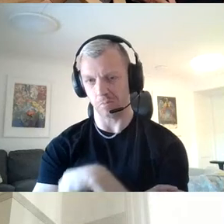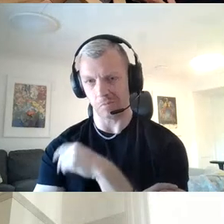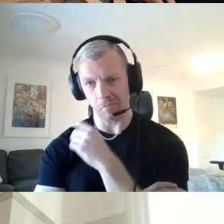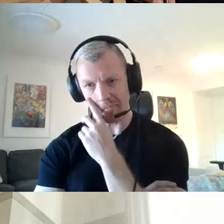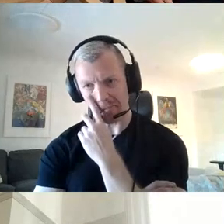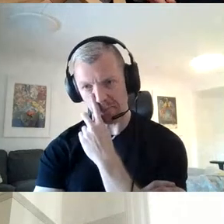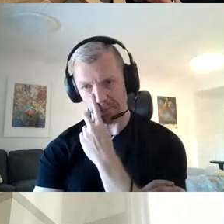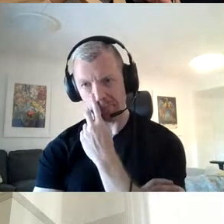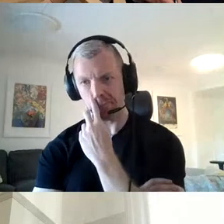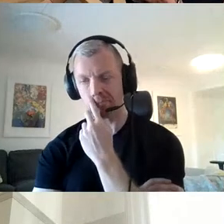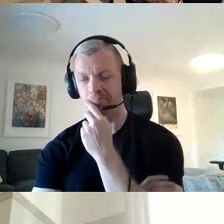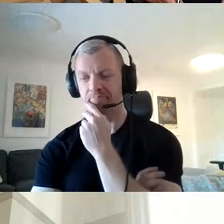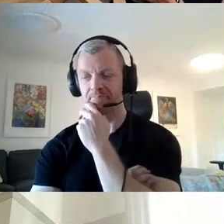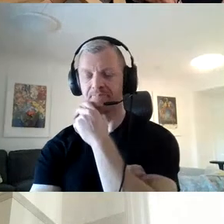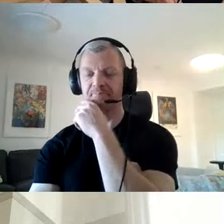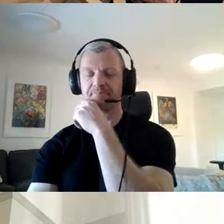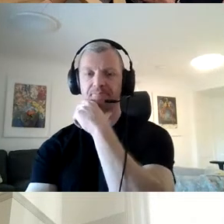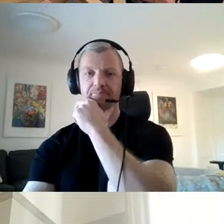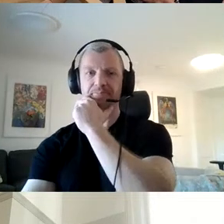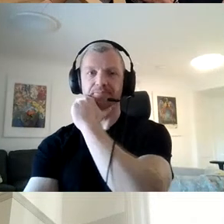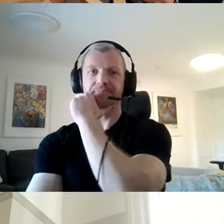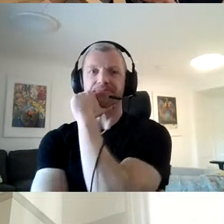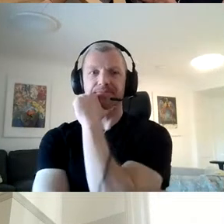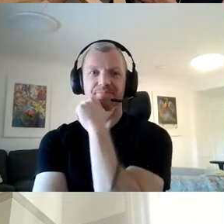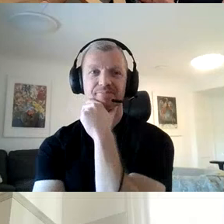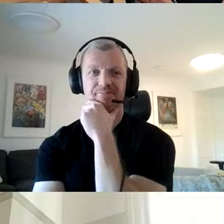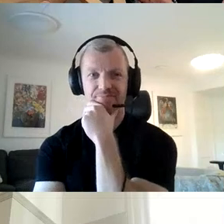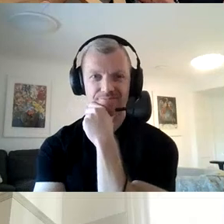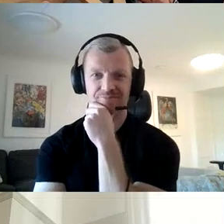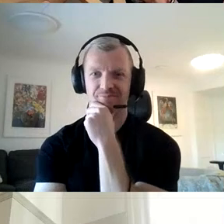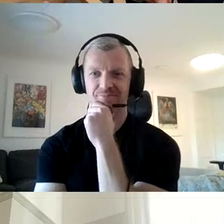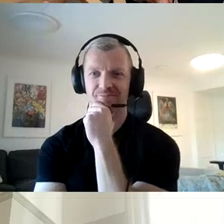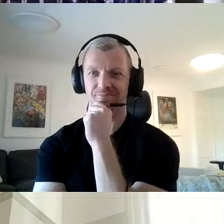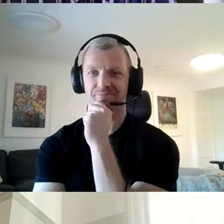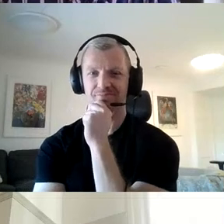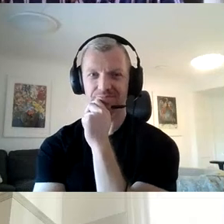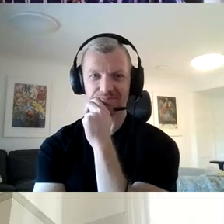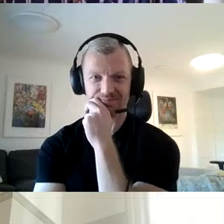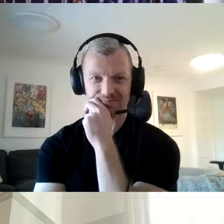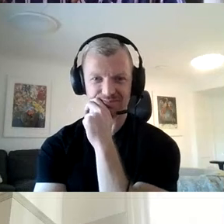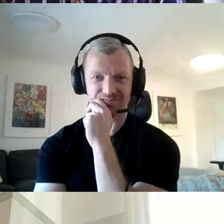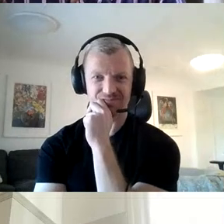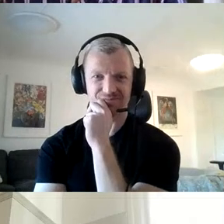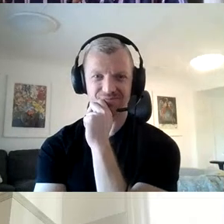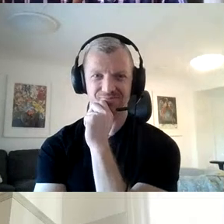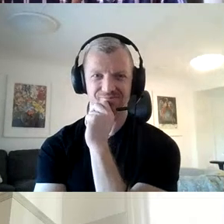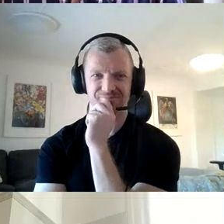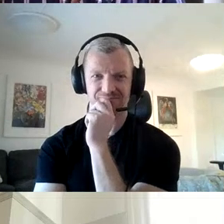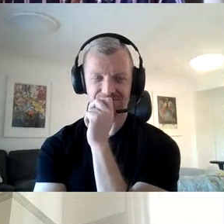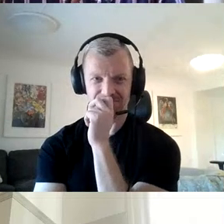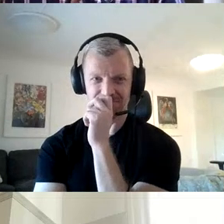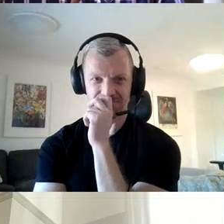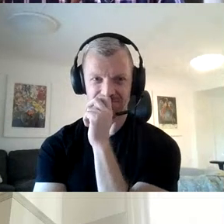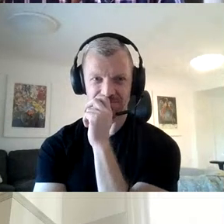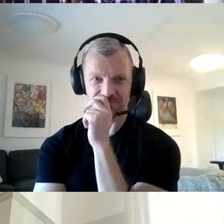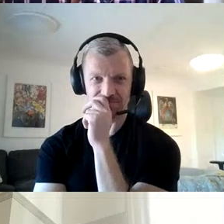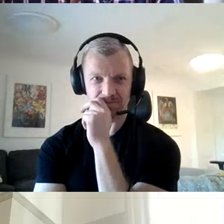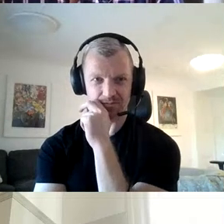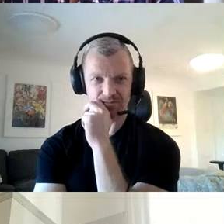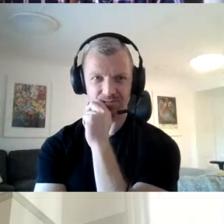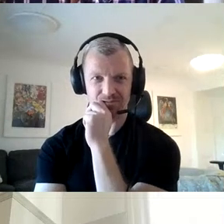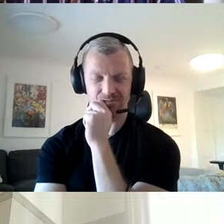subventionera fysisk aktivitet. Tack! Tack! Perfekt! Exakt 2 minuter också. Det var en